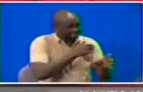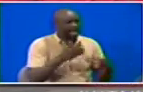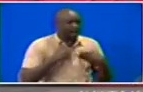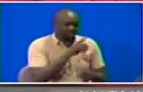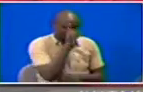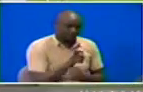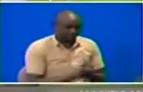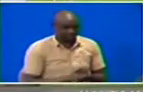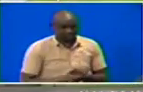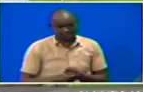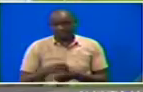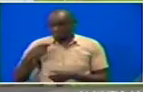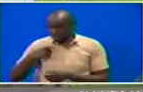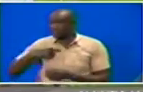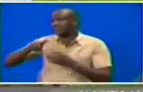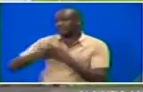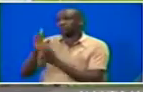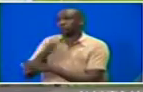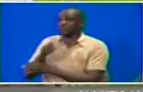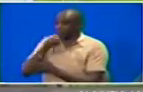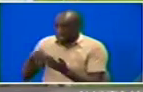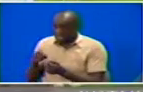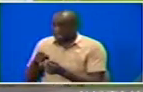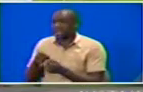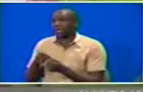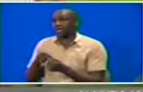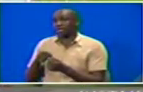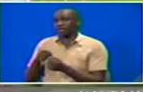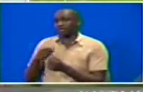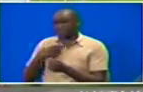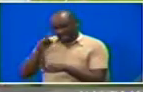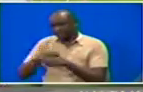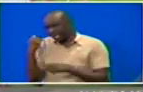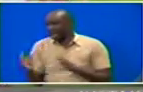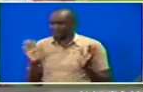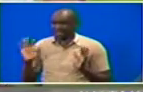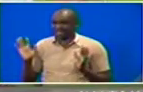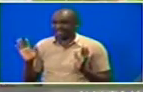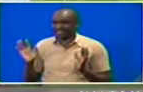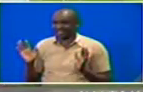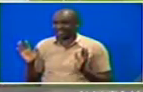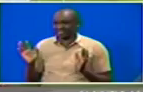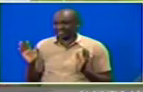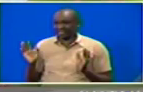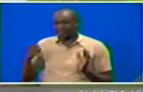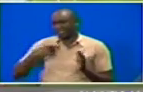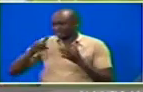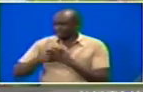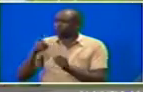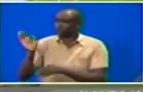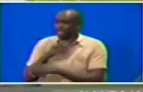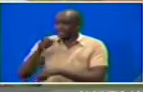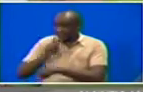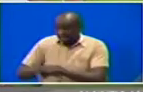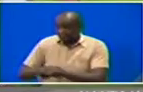uimbaji? Nilianza kuimba nikiwa, naweza sema, acha nisiseme nikiwa mdogo kwa sababu nilianza kuimba wakati